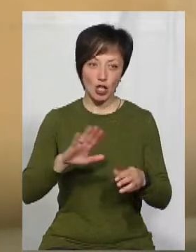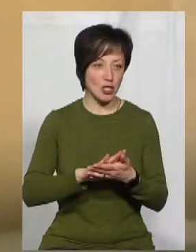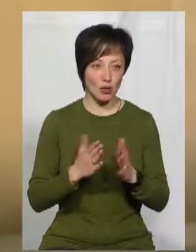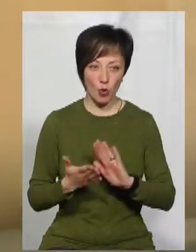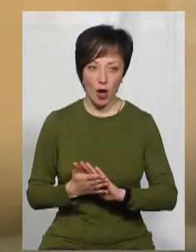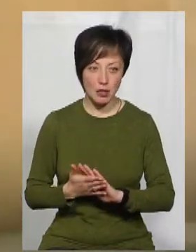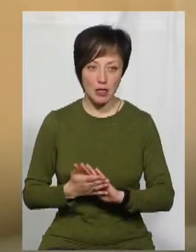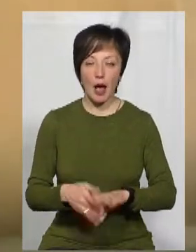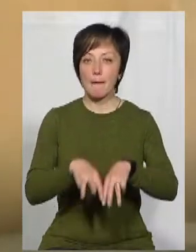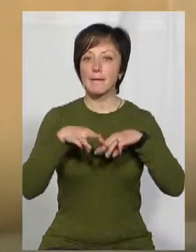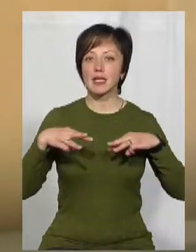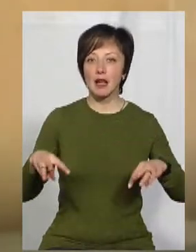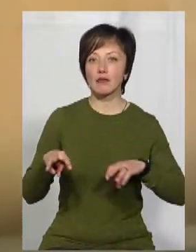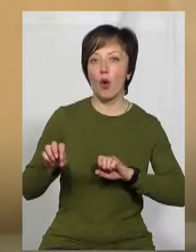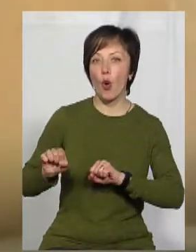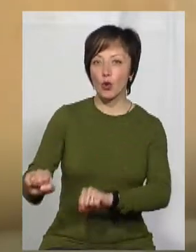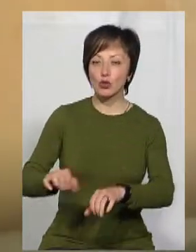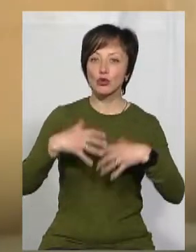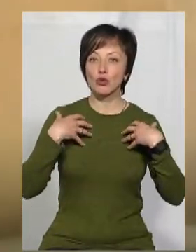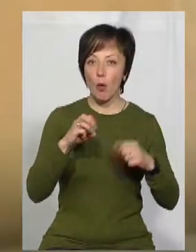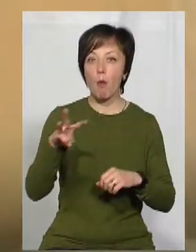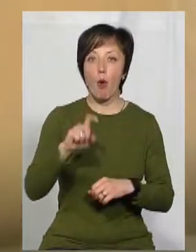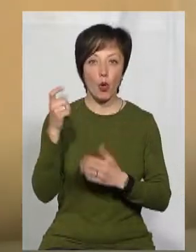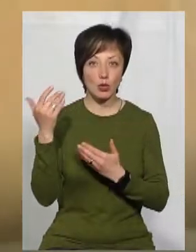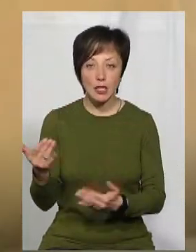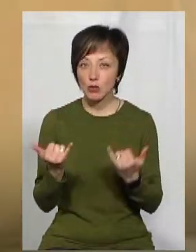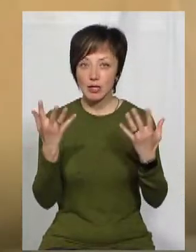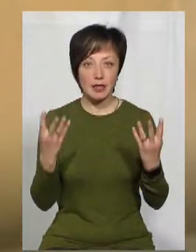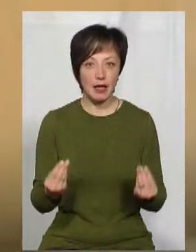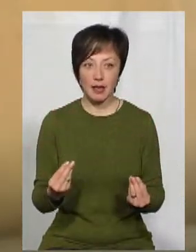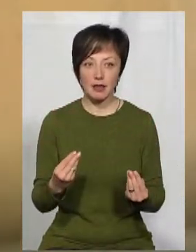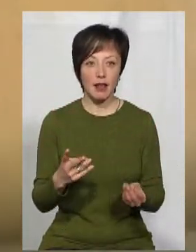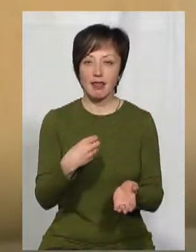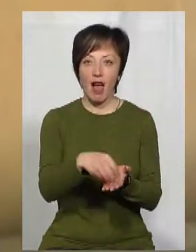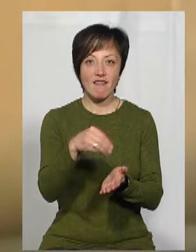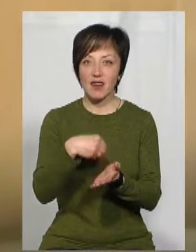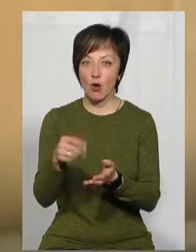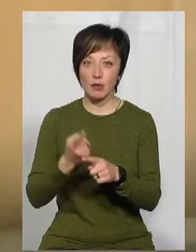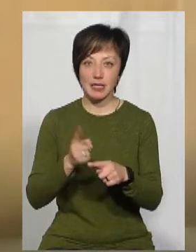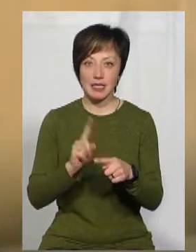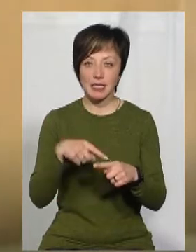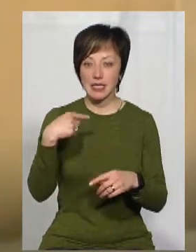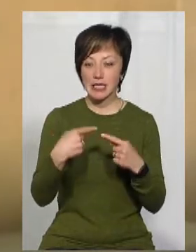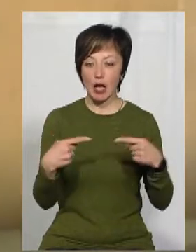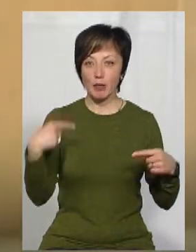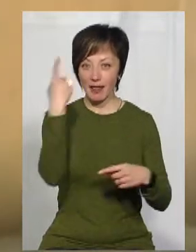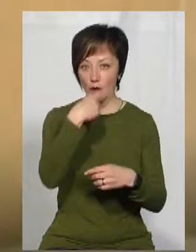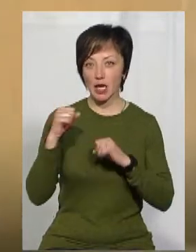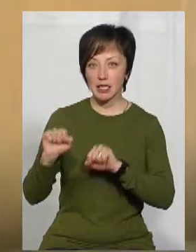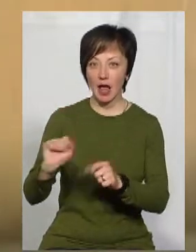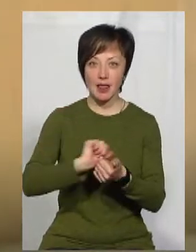ситуації. Тому що Міністерство охорони здоров'я на сьогоднішній день не викупило ці засоби індивідуального захисту,